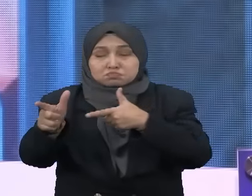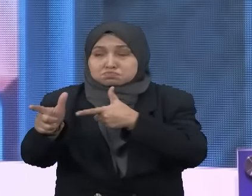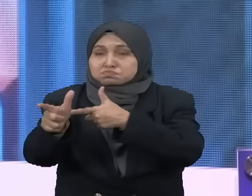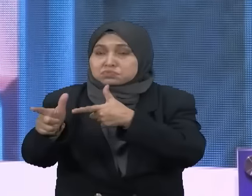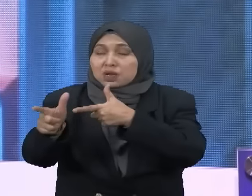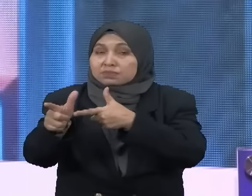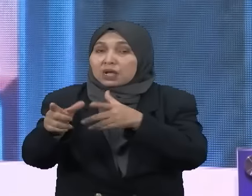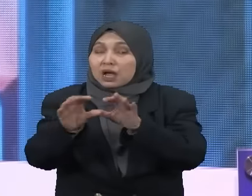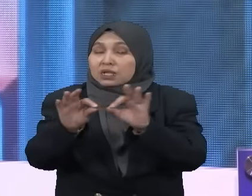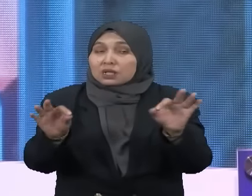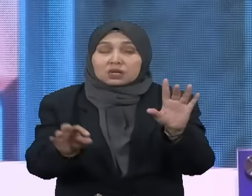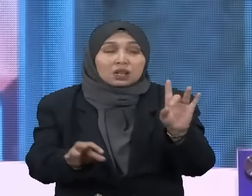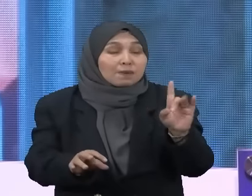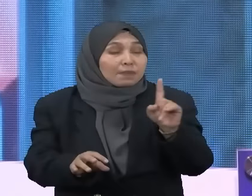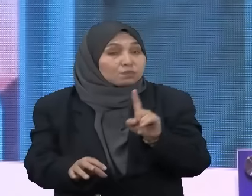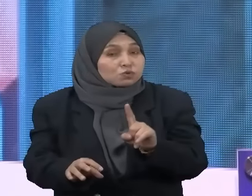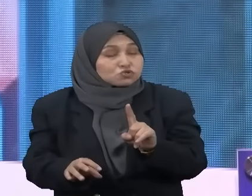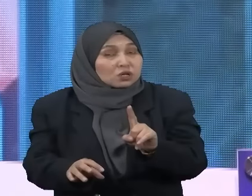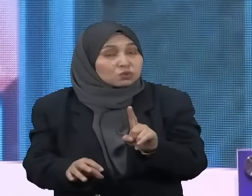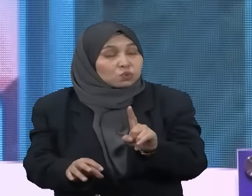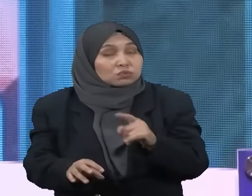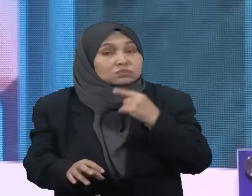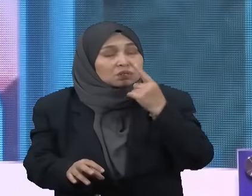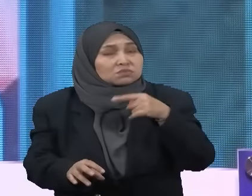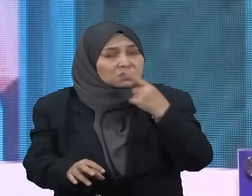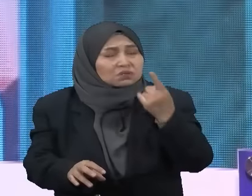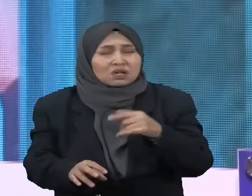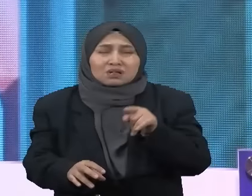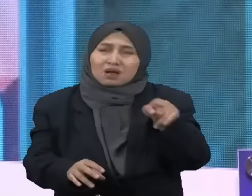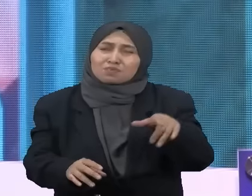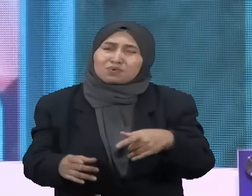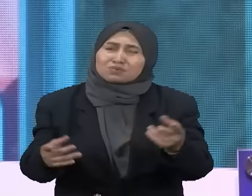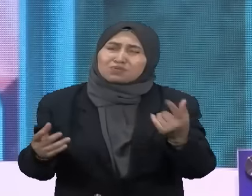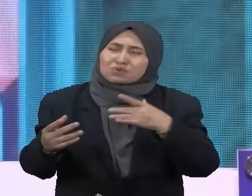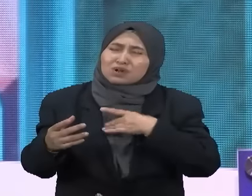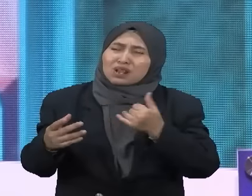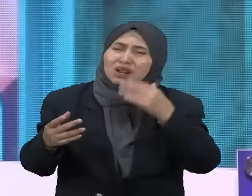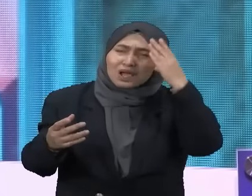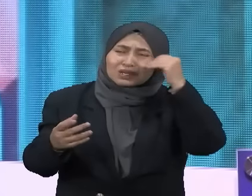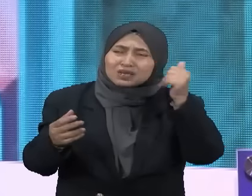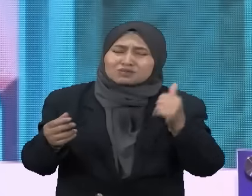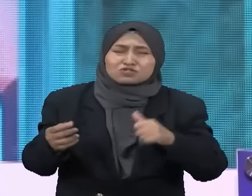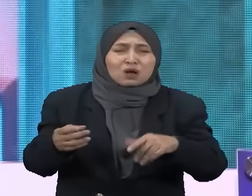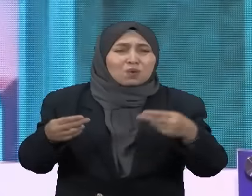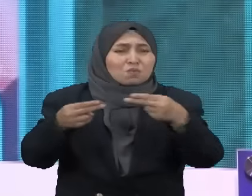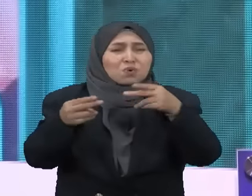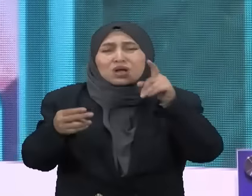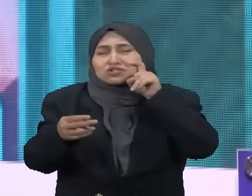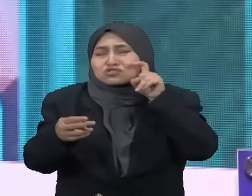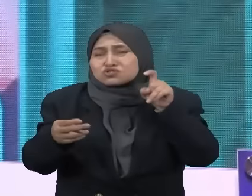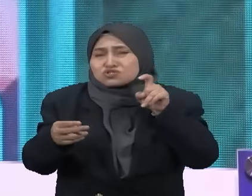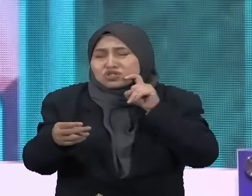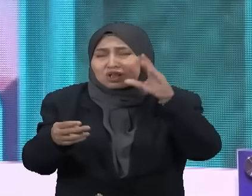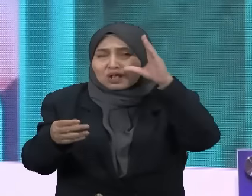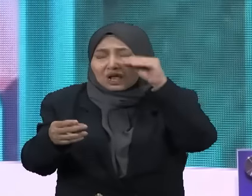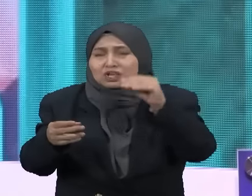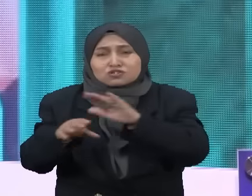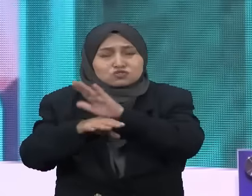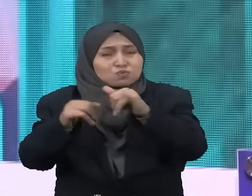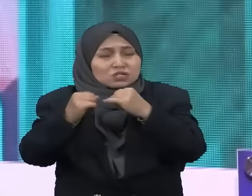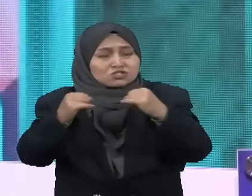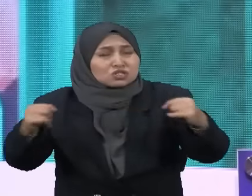ayat yang ke-81, innakum latatunar rijal, kamu mendatangi lelaki. Maksud dia, kamu mendatangi semua jenis